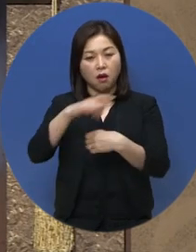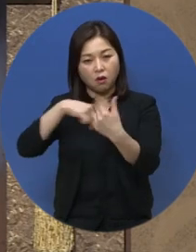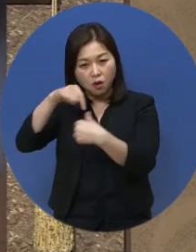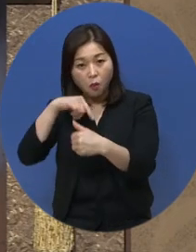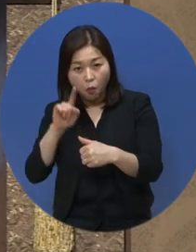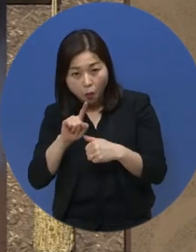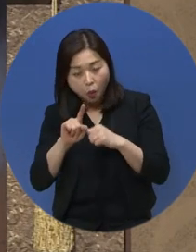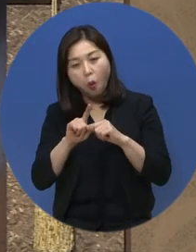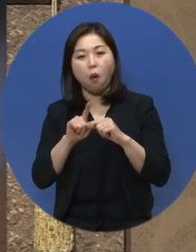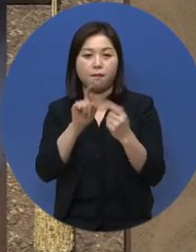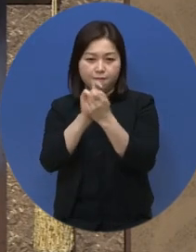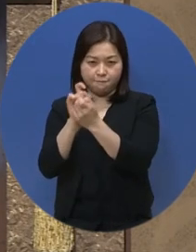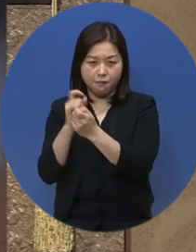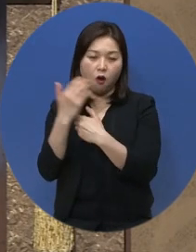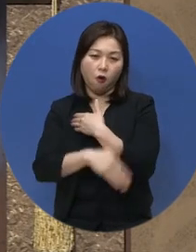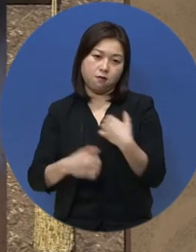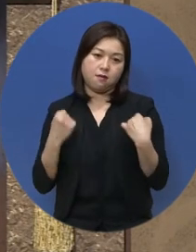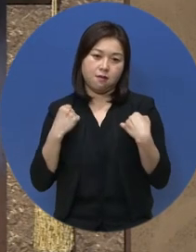새해 복 많이 받으십시오.